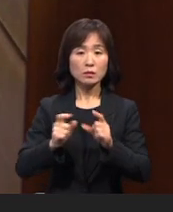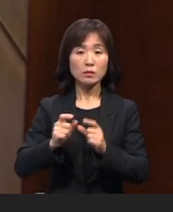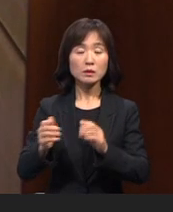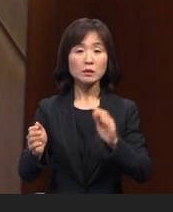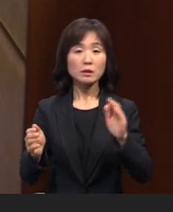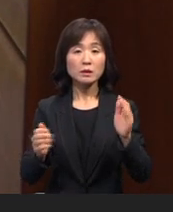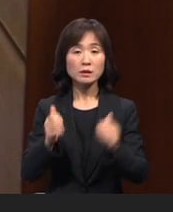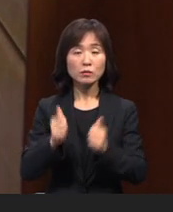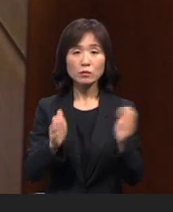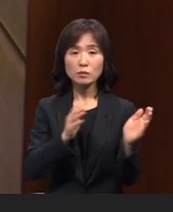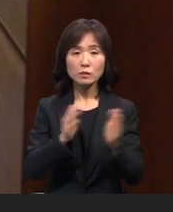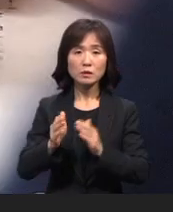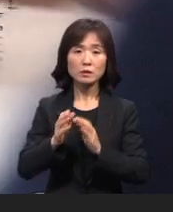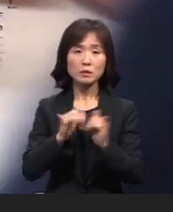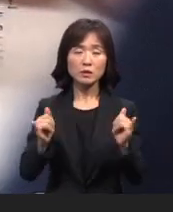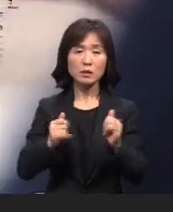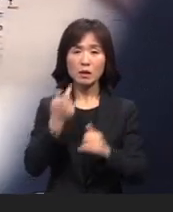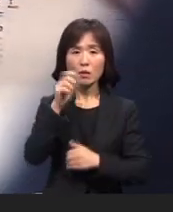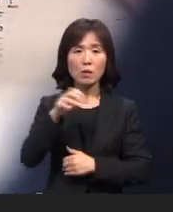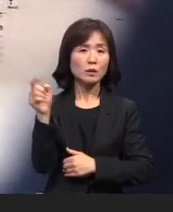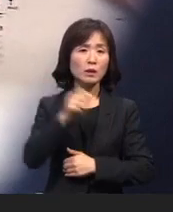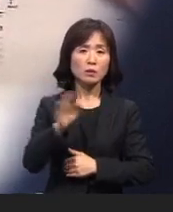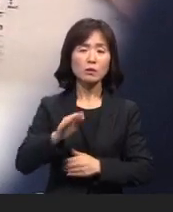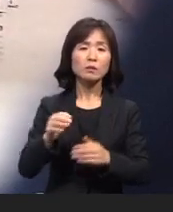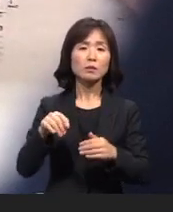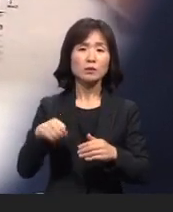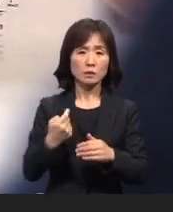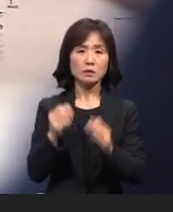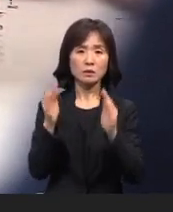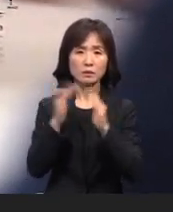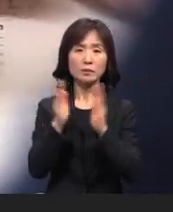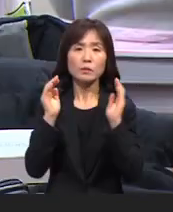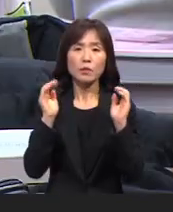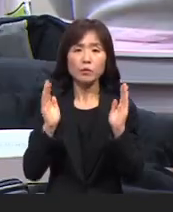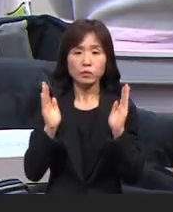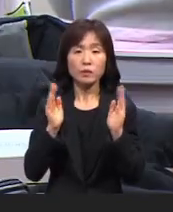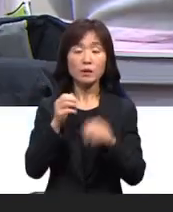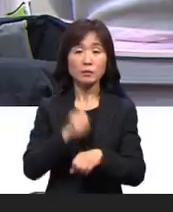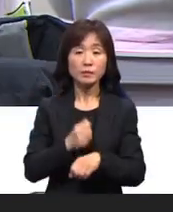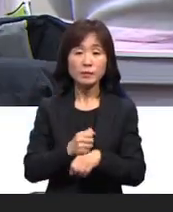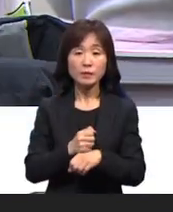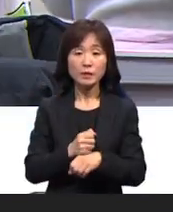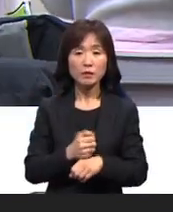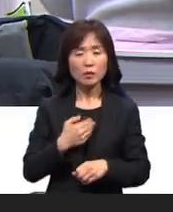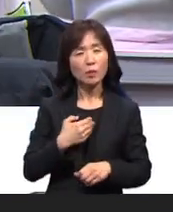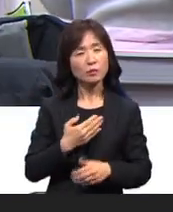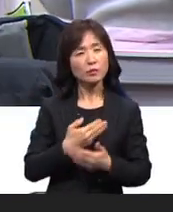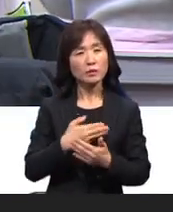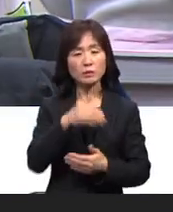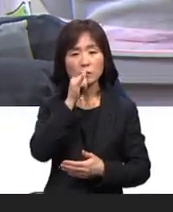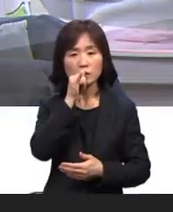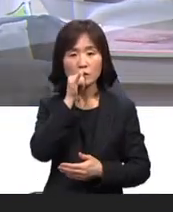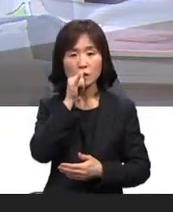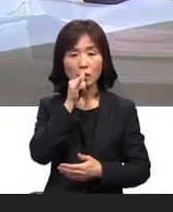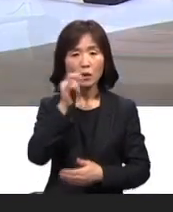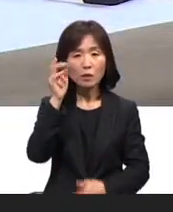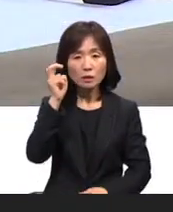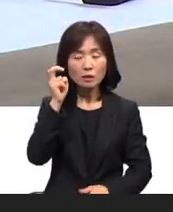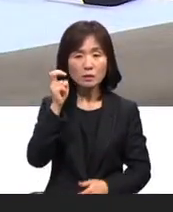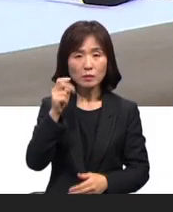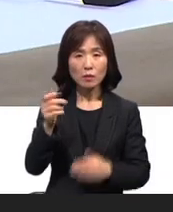수험생들은 아예 학원에 나오지 않고 집에서 공부하기도 합니다. 좀 불안하긴 하죠. 좀 혹시나